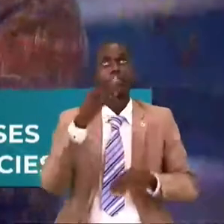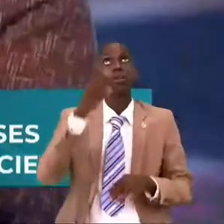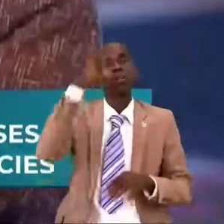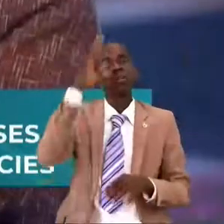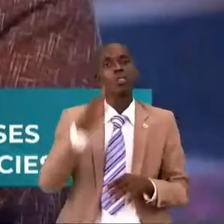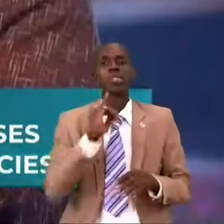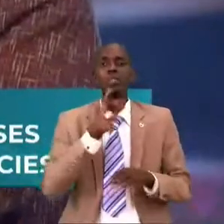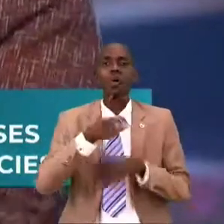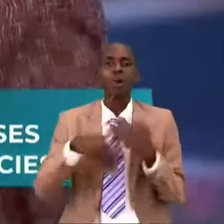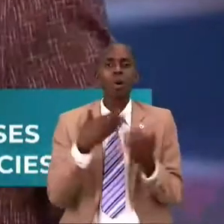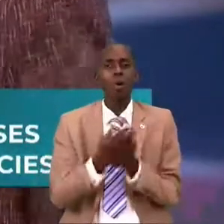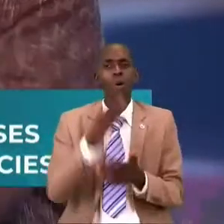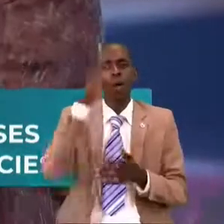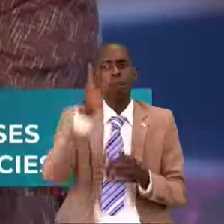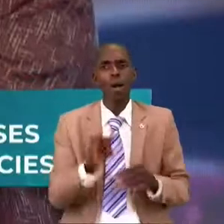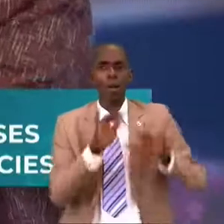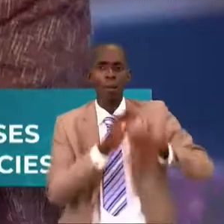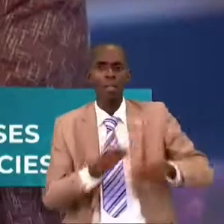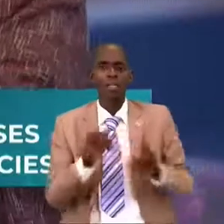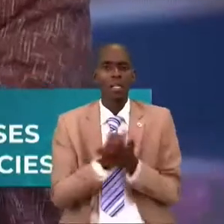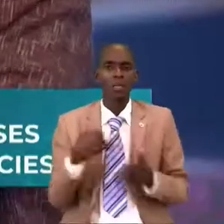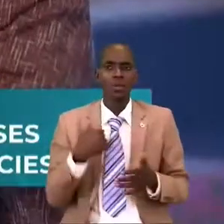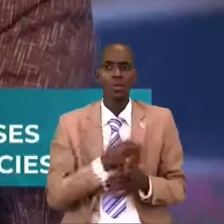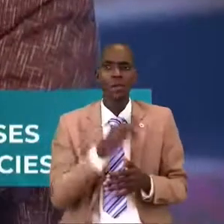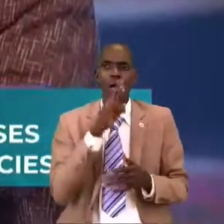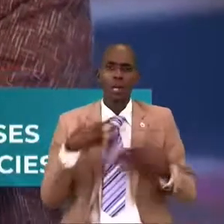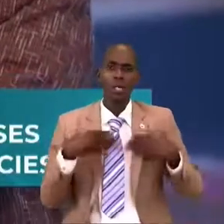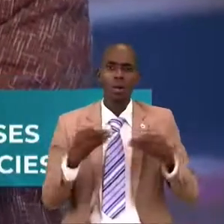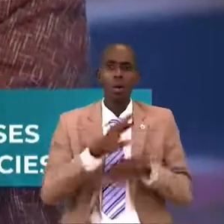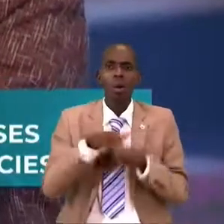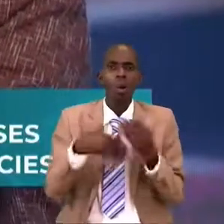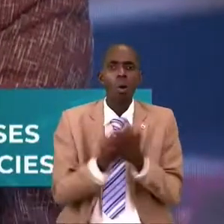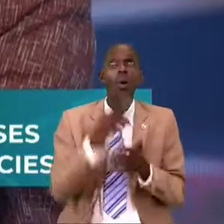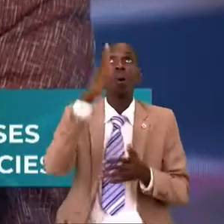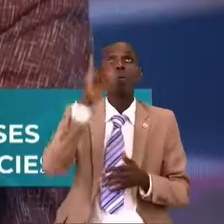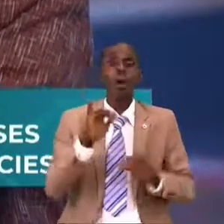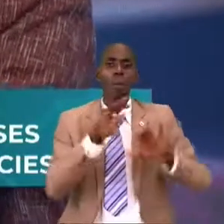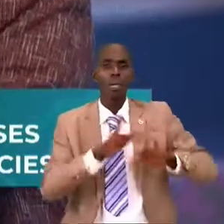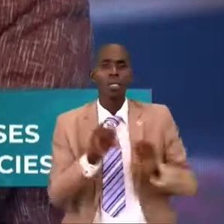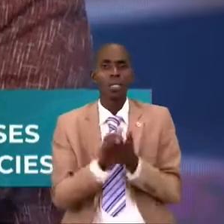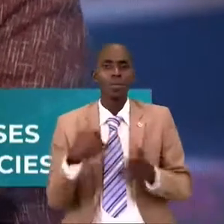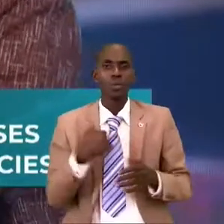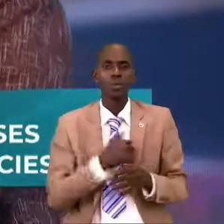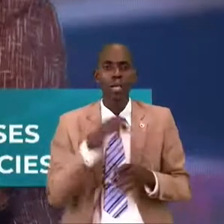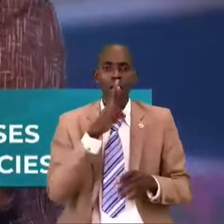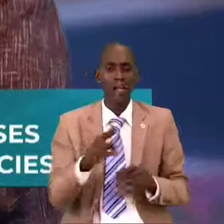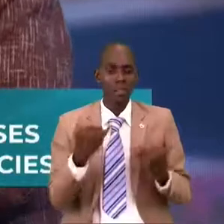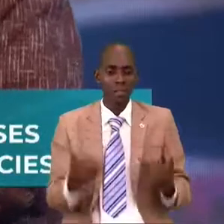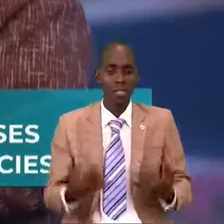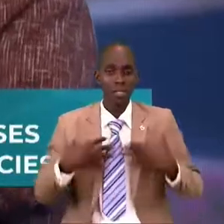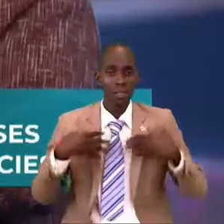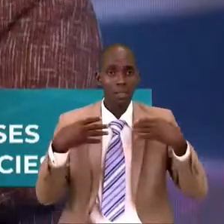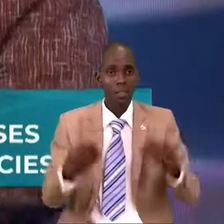que nous sommes rétablis, c'est pas la miséricorde que nous sommes affranchis de tout joug dans ta